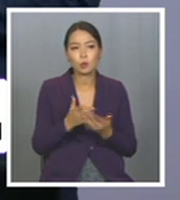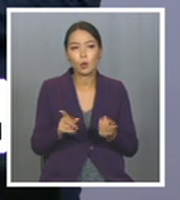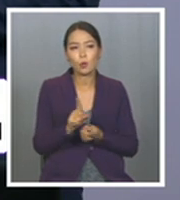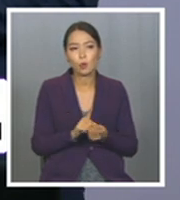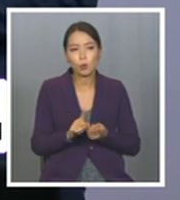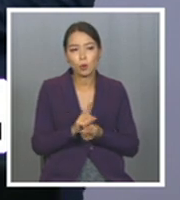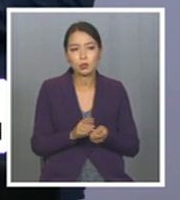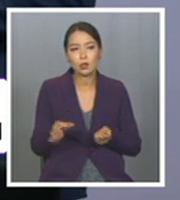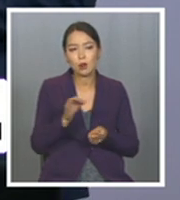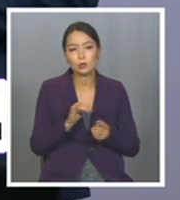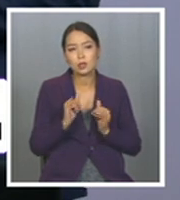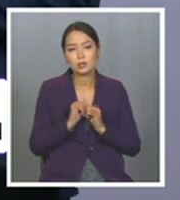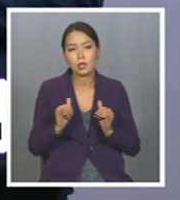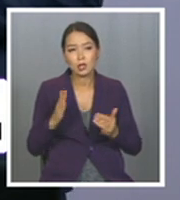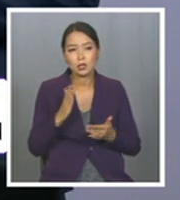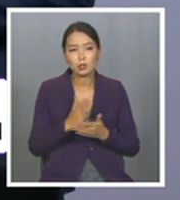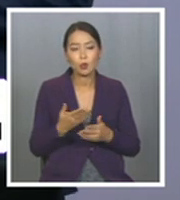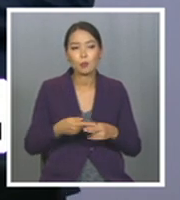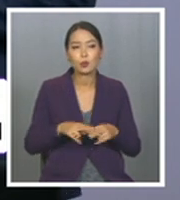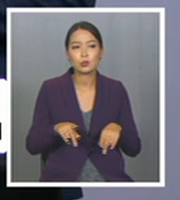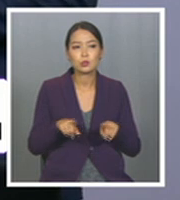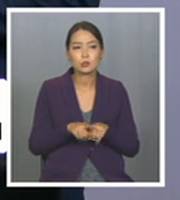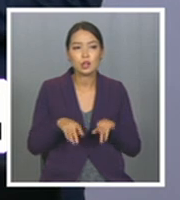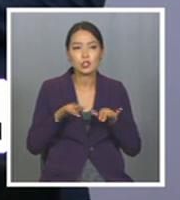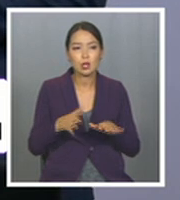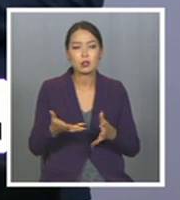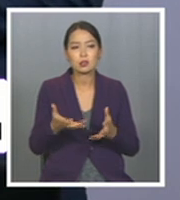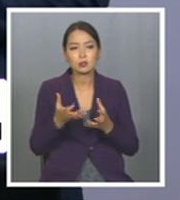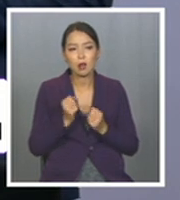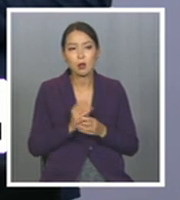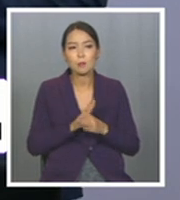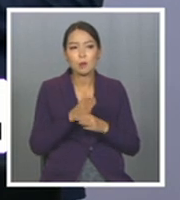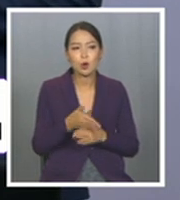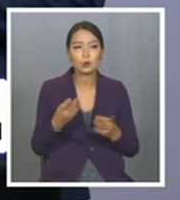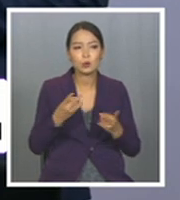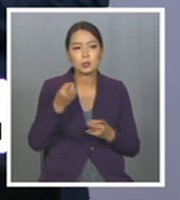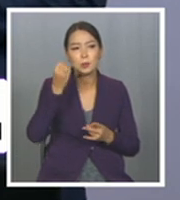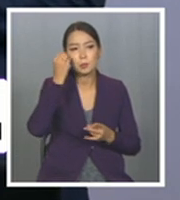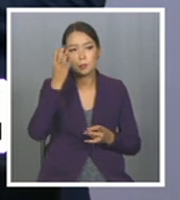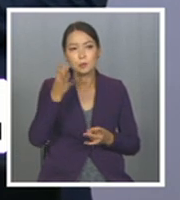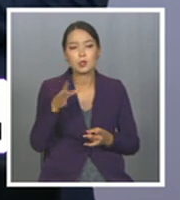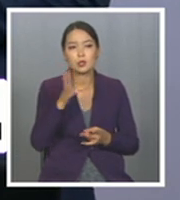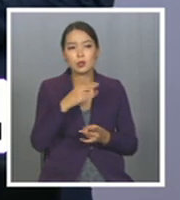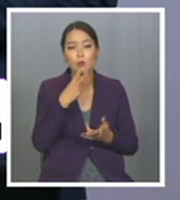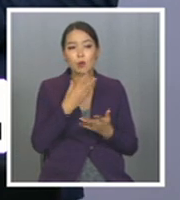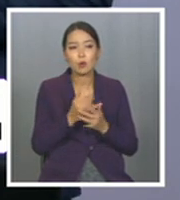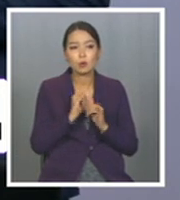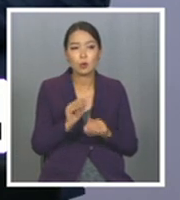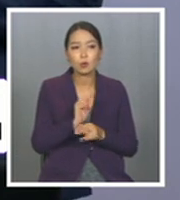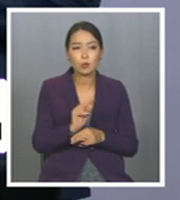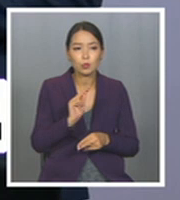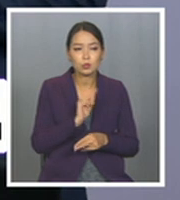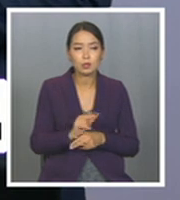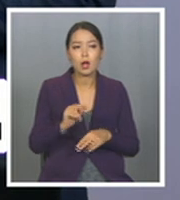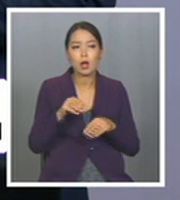ауданы таралады. Мұндай шаруаны алып бару үшін білімді көсемдер керек. Оқытушы, агроном, һәм